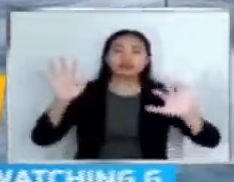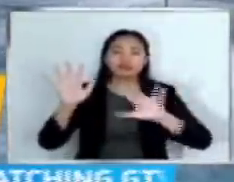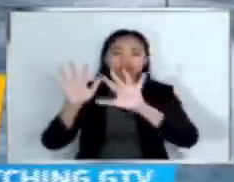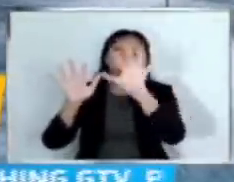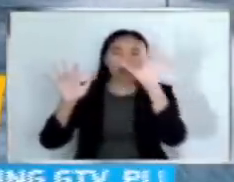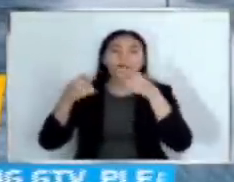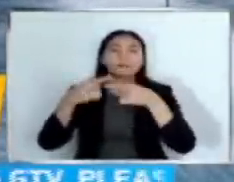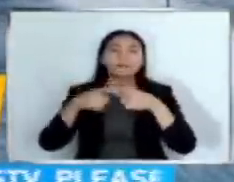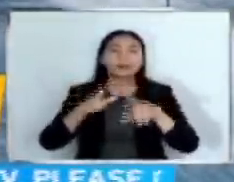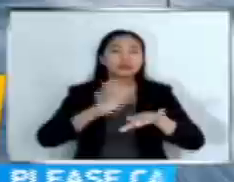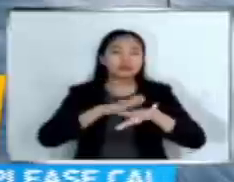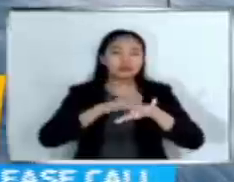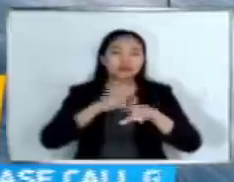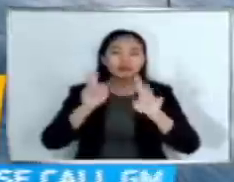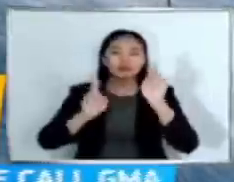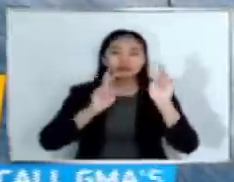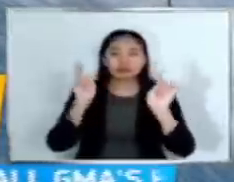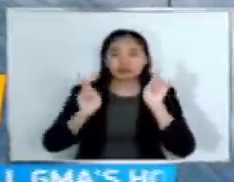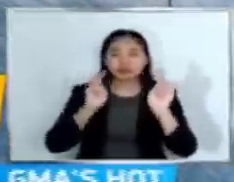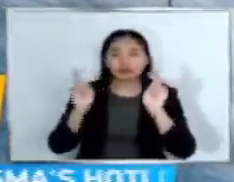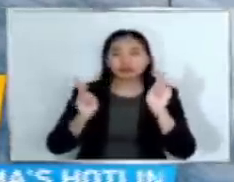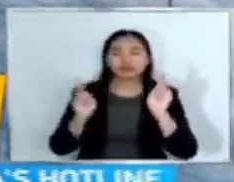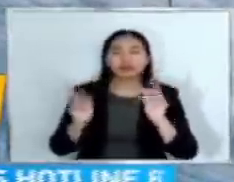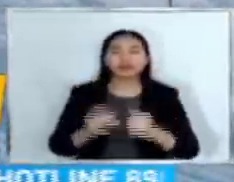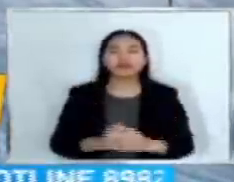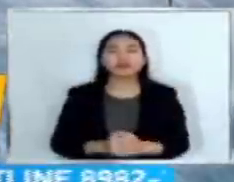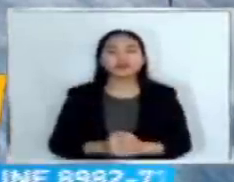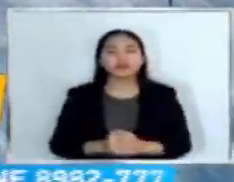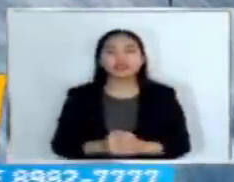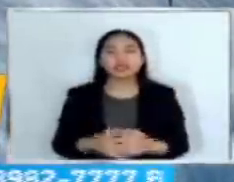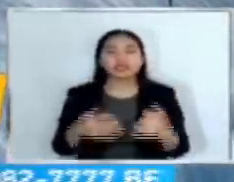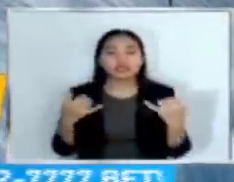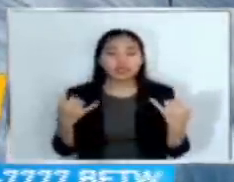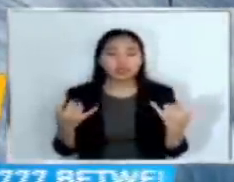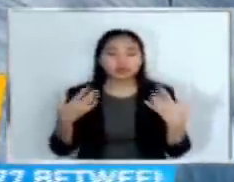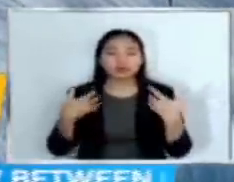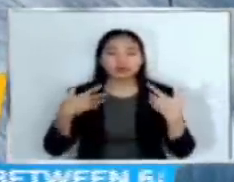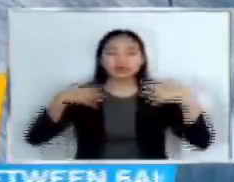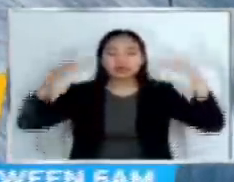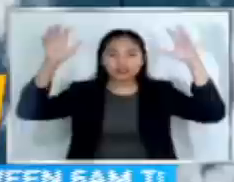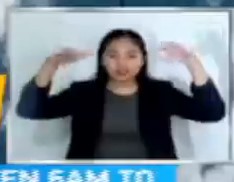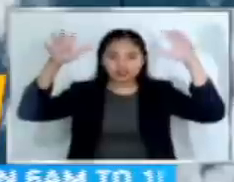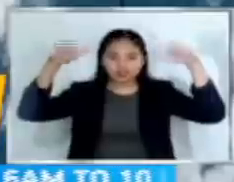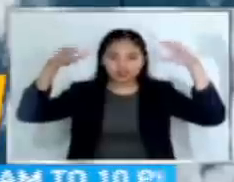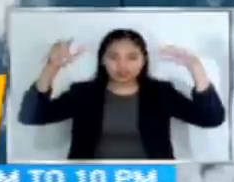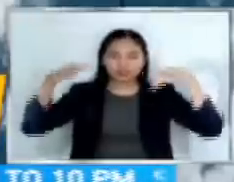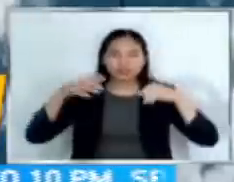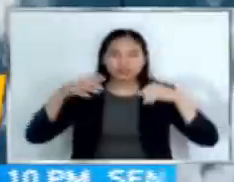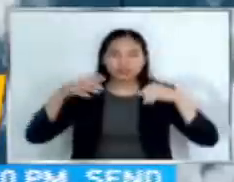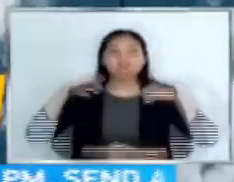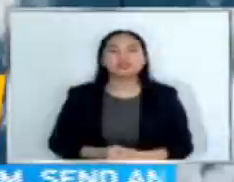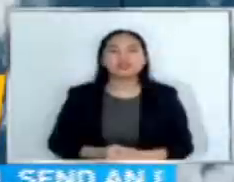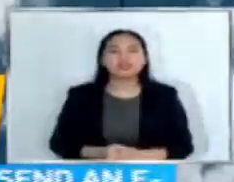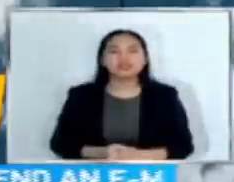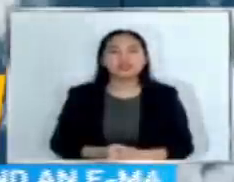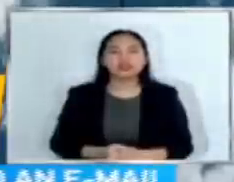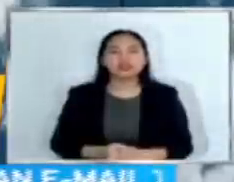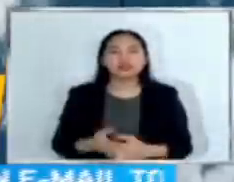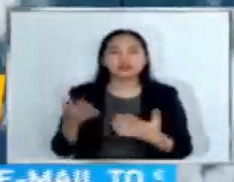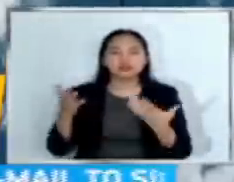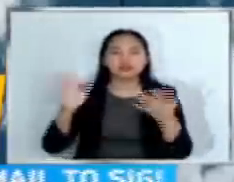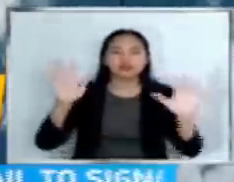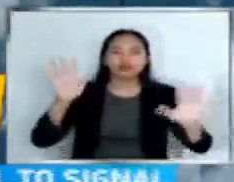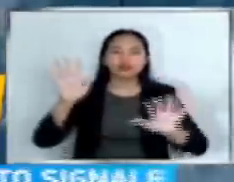yung mga kababayan natin, no? Yung sa kasalukuyang bagyo, si Kiko, na inaasahan natin ang tatawid ng extreme northern Luzon